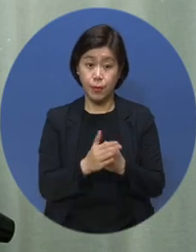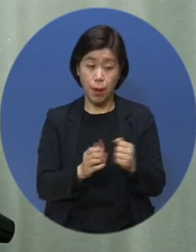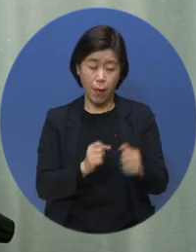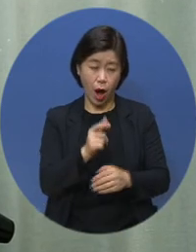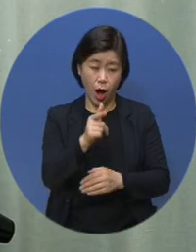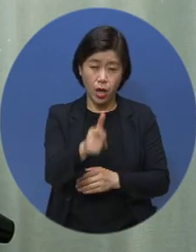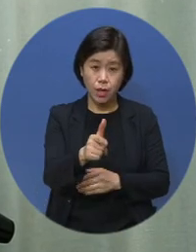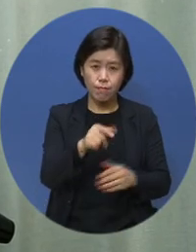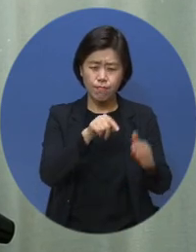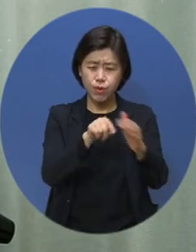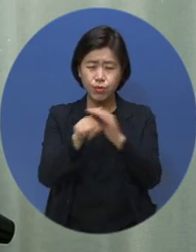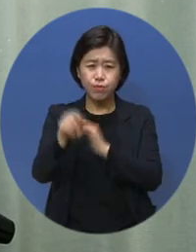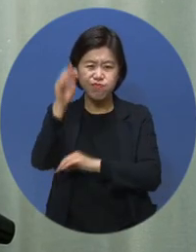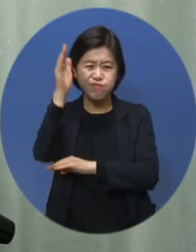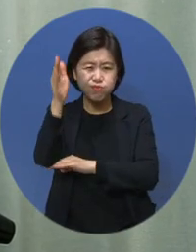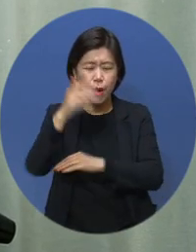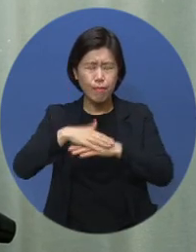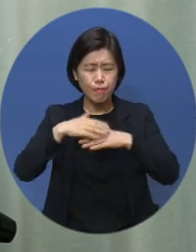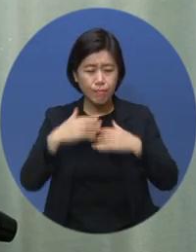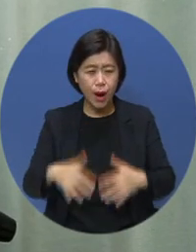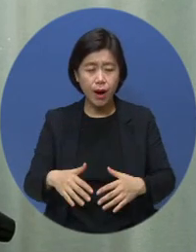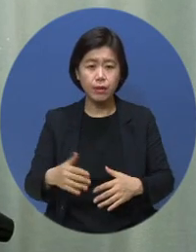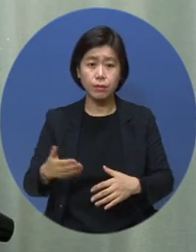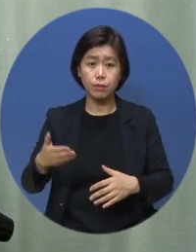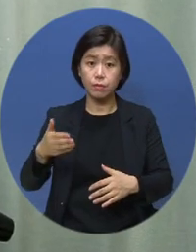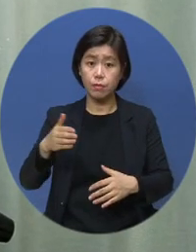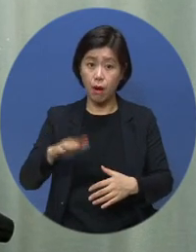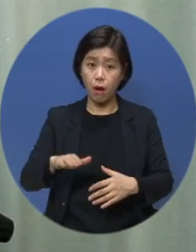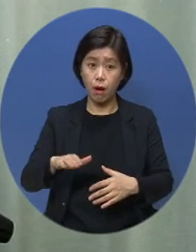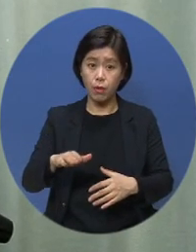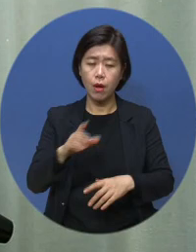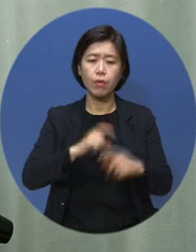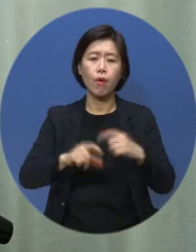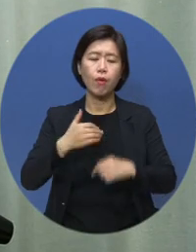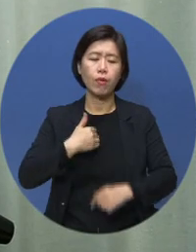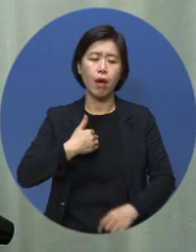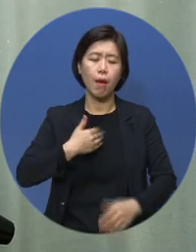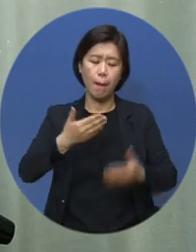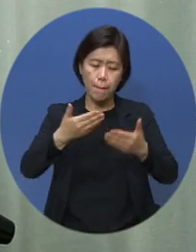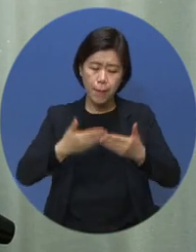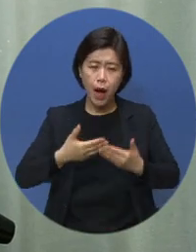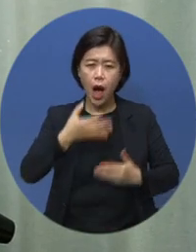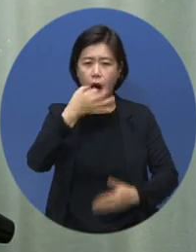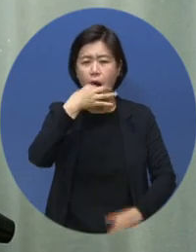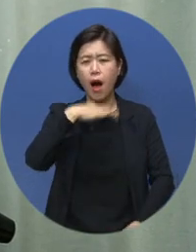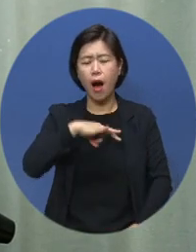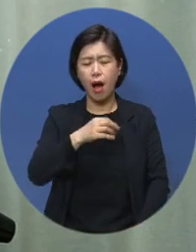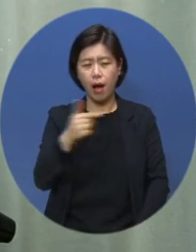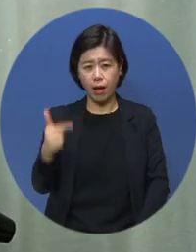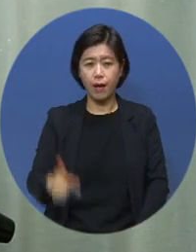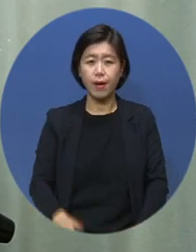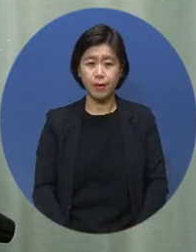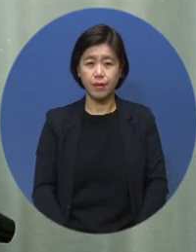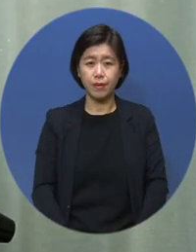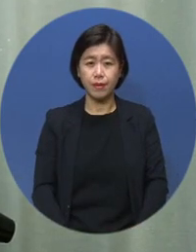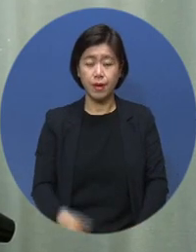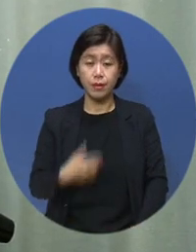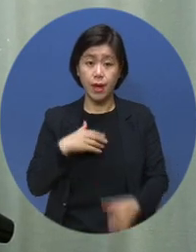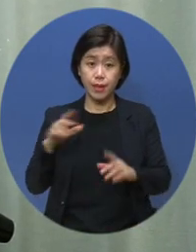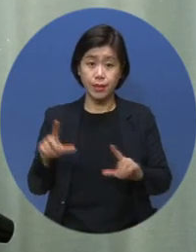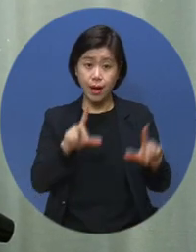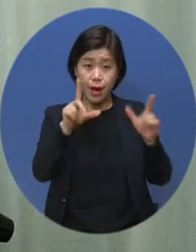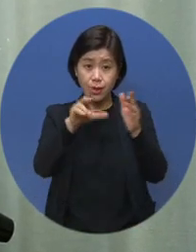왔음에도 이게 힘든 것보다 오히려 얻는게 훨씬 많아요 더 살아갈 수 있는 그런